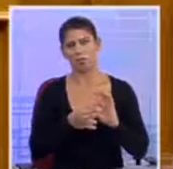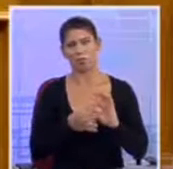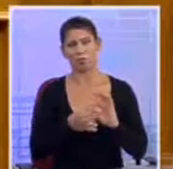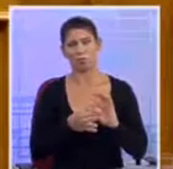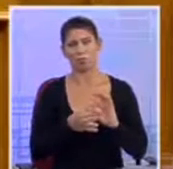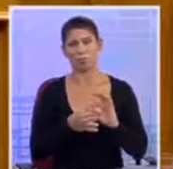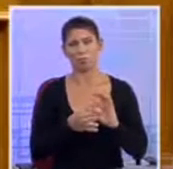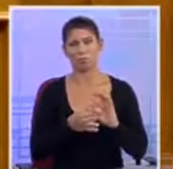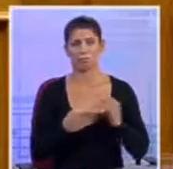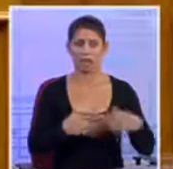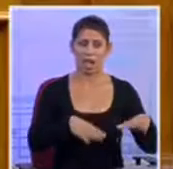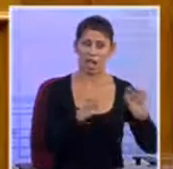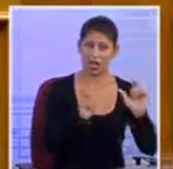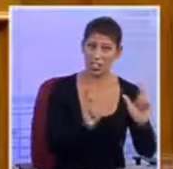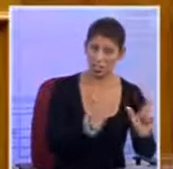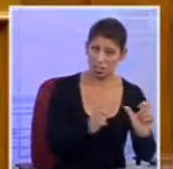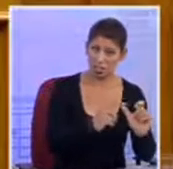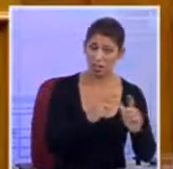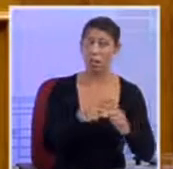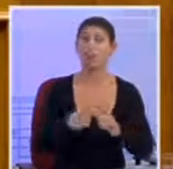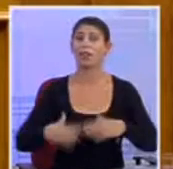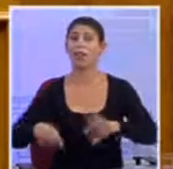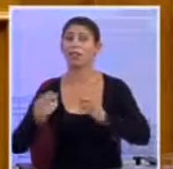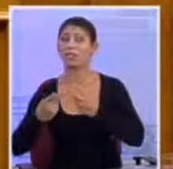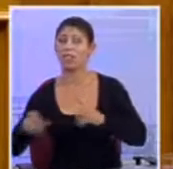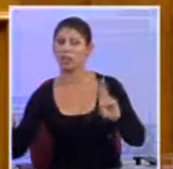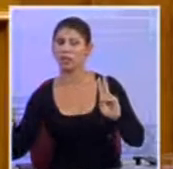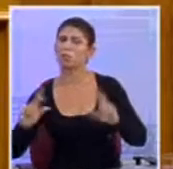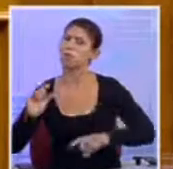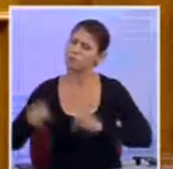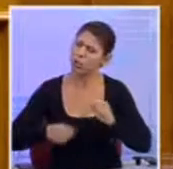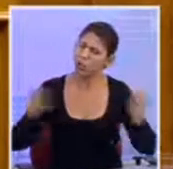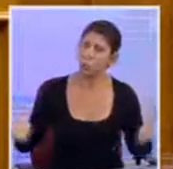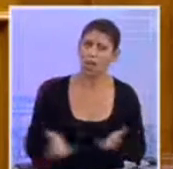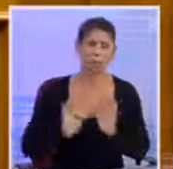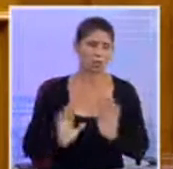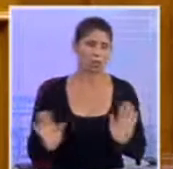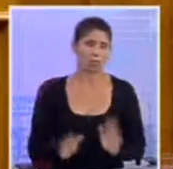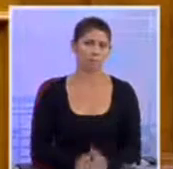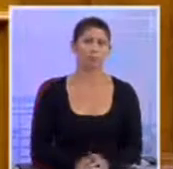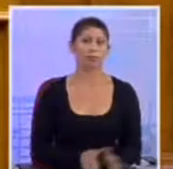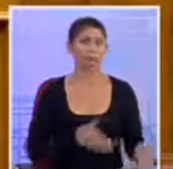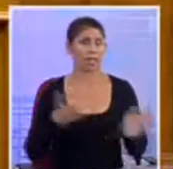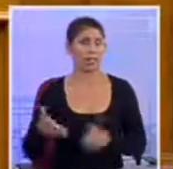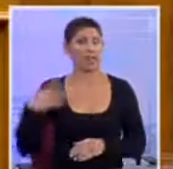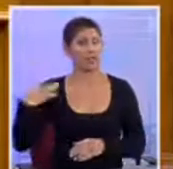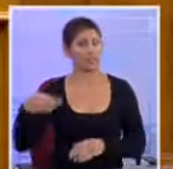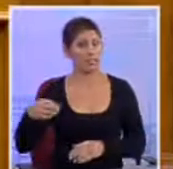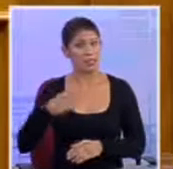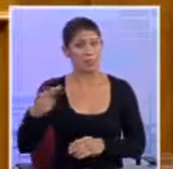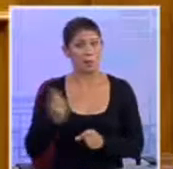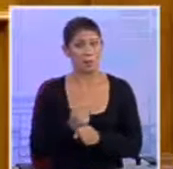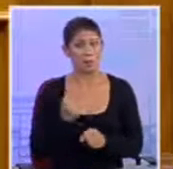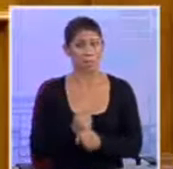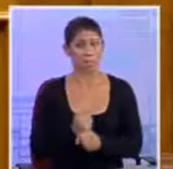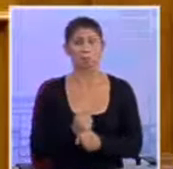την αρχή της ασφάλειας και την αρχή της ελευθερίας, προσπαθούμε τουλάχιστον. Όσο δε για τις ευαισθησίες, για τους εργαζόμενους